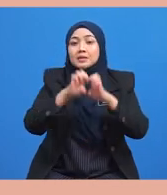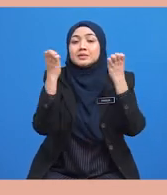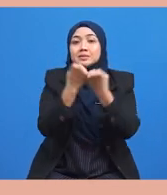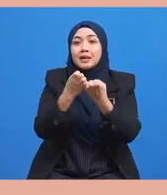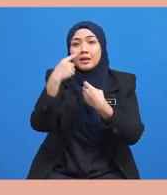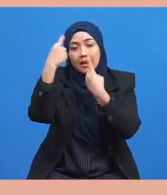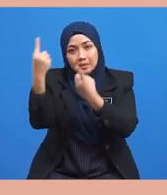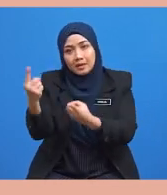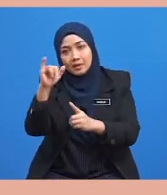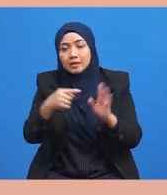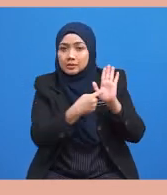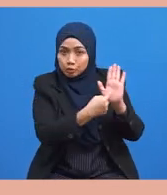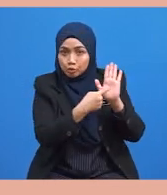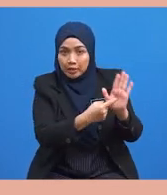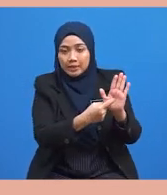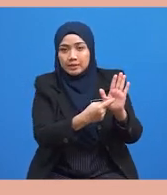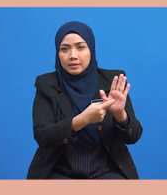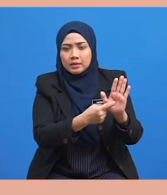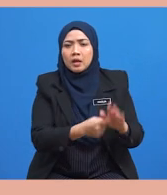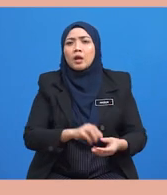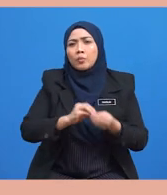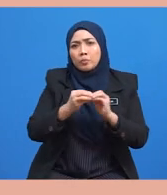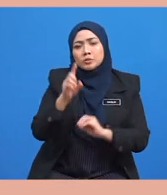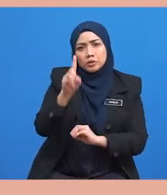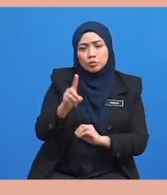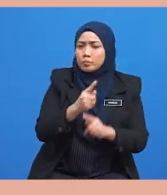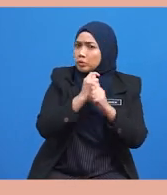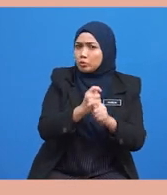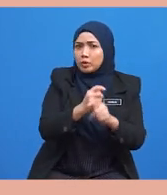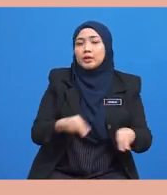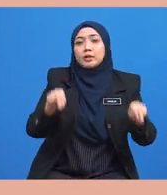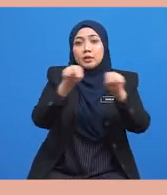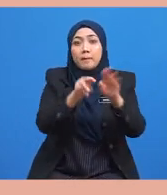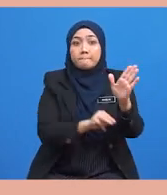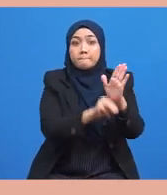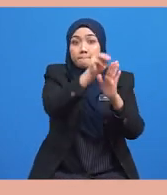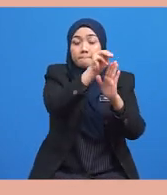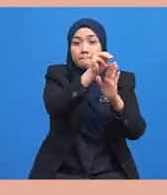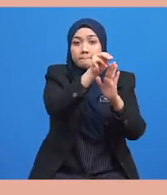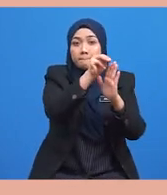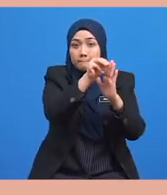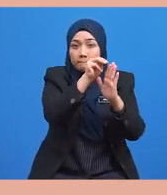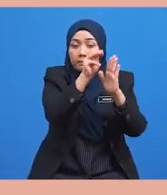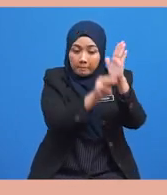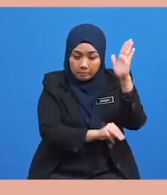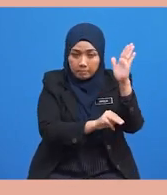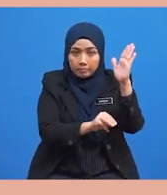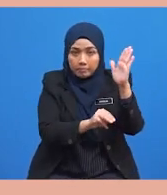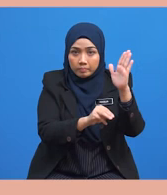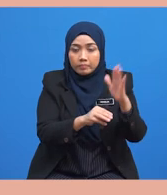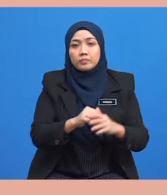Perkara pertama yang perlu murid-murid buat ialah menentukan nilai minimum, nilai maksimum, kuartil